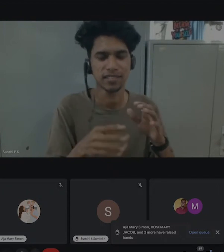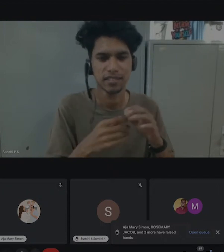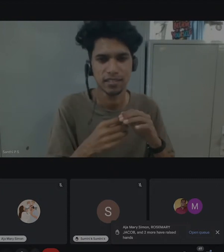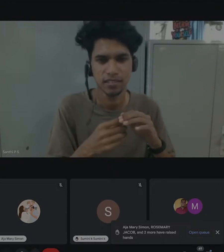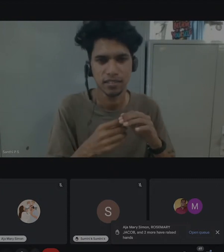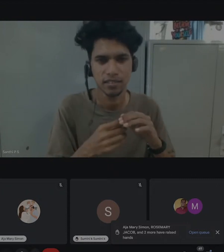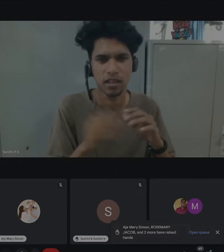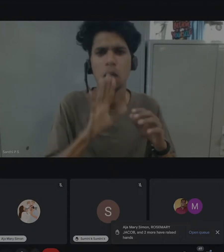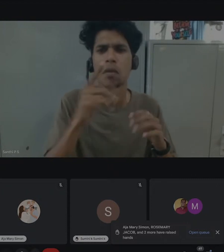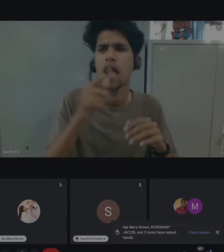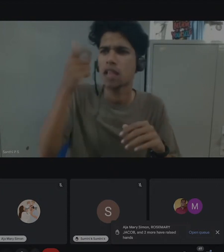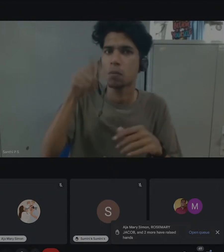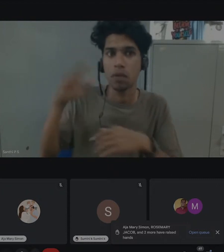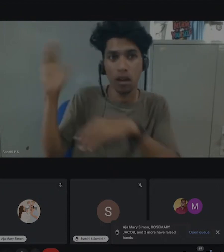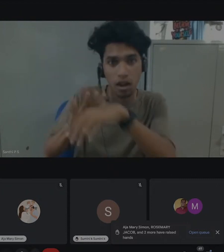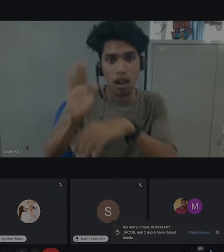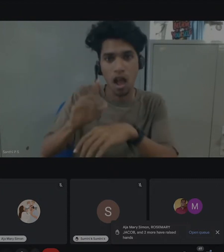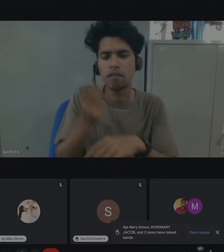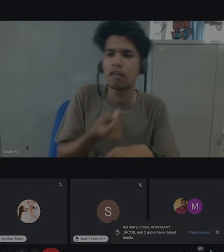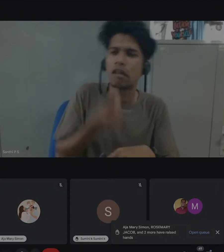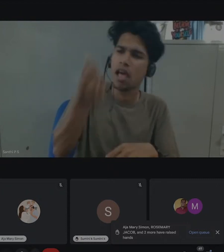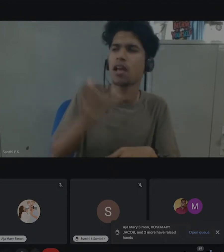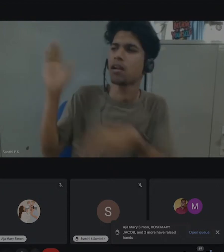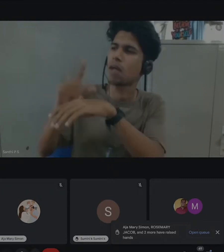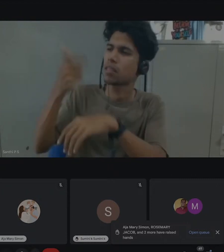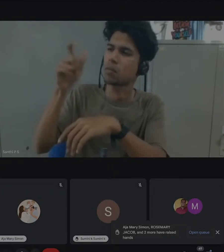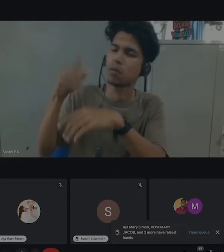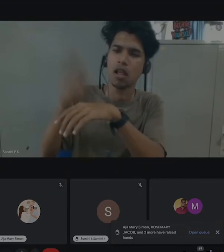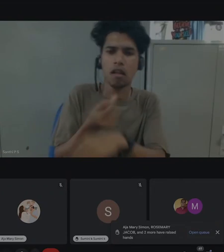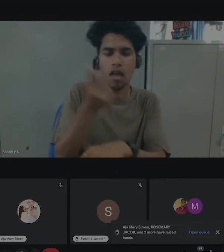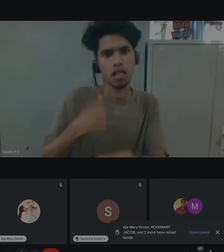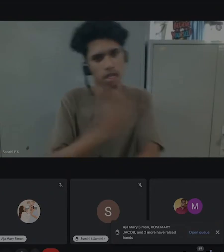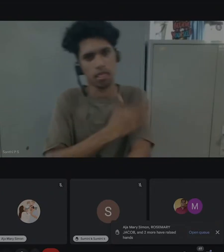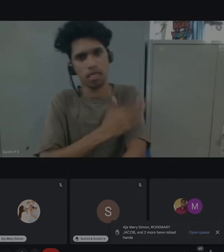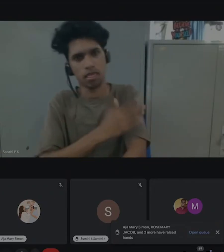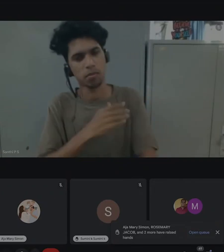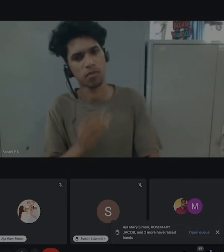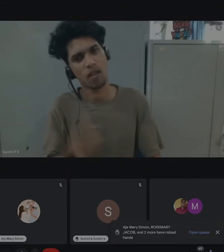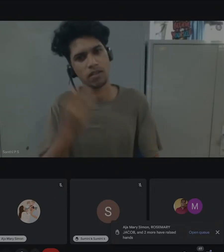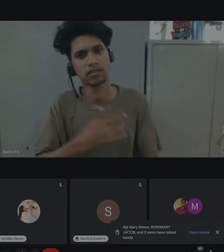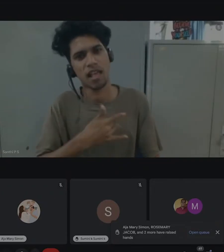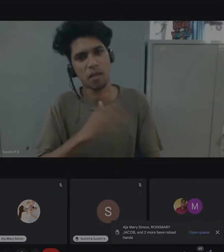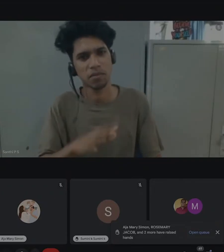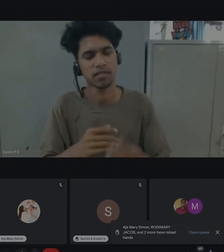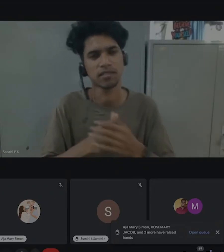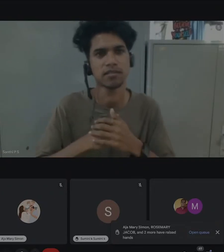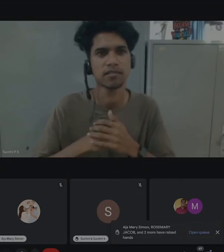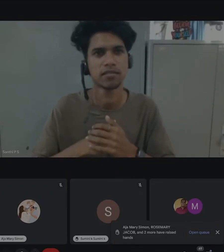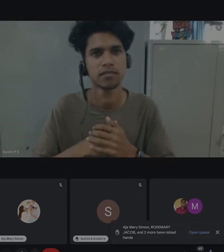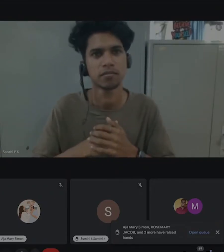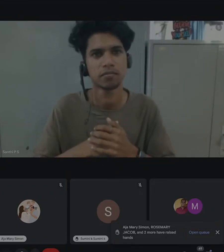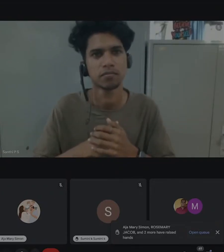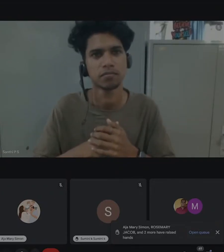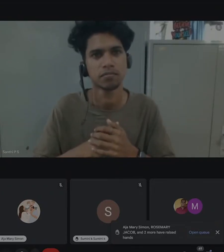അത് അപൂർവമായിട്ട് അങ്ങനെ അടിക്കും. എനിക്കാണ് കൂടുതലും കിട്ടുന്നത്. വീട്ടിലുള്ള ആൾക്കാര് വേറെ ആൾക്കാരെയും അടിക്കാറുണ്ട് അപൂർവമായിട്ട്.